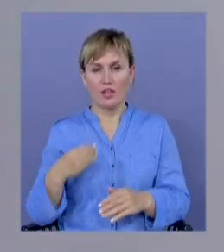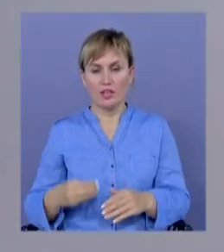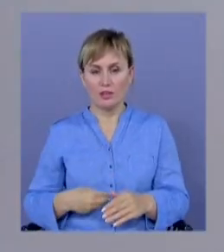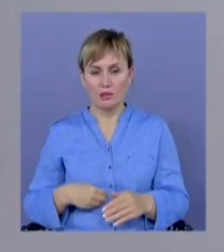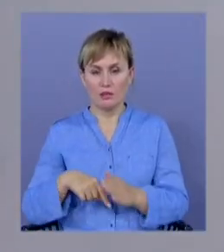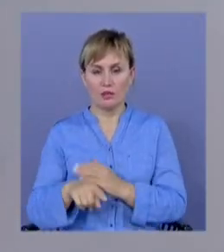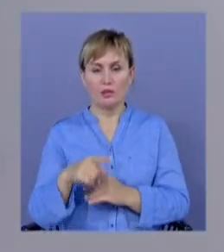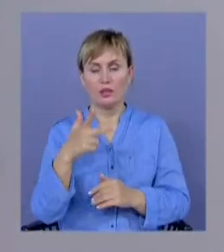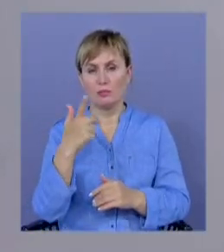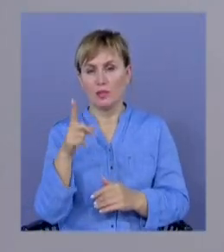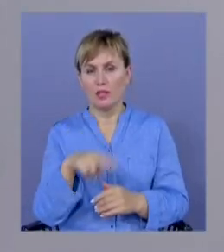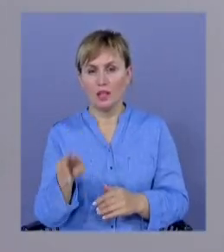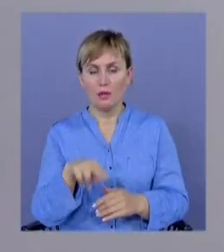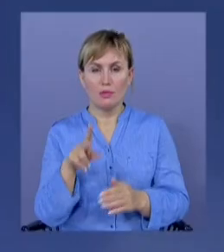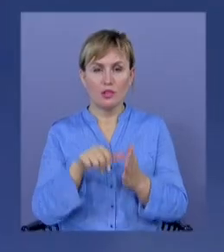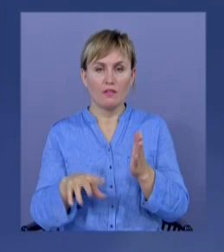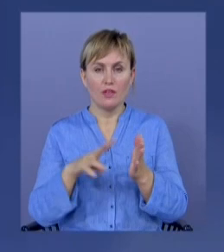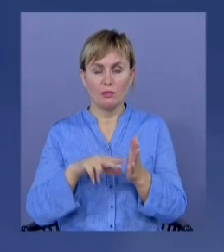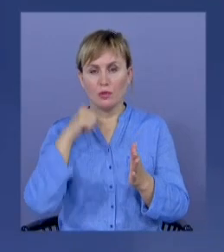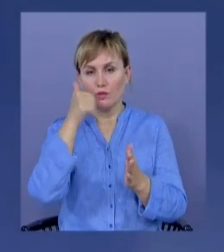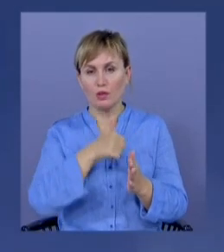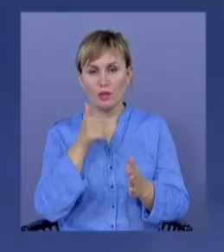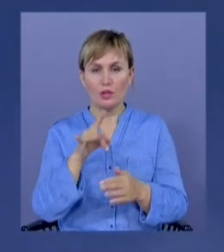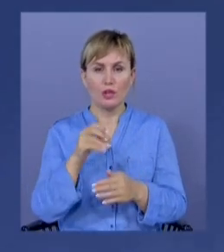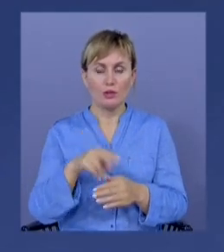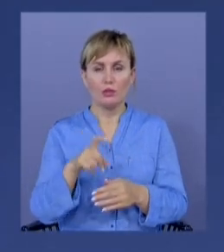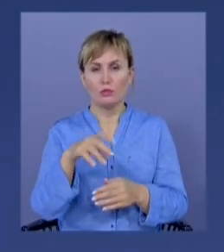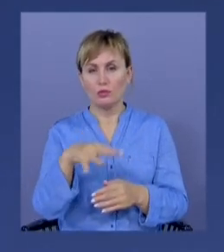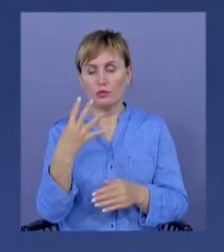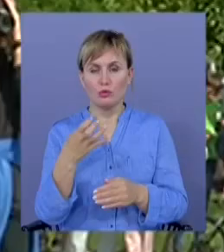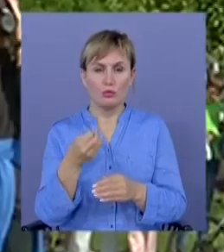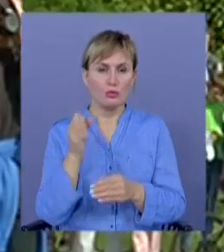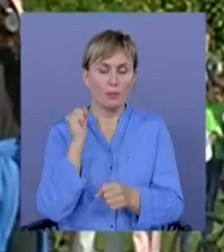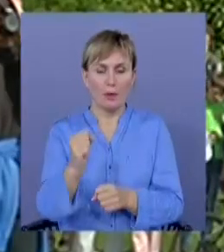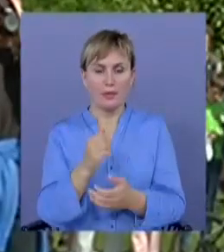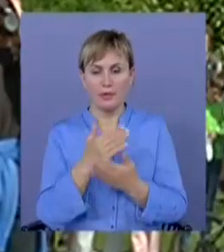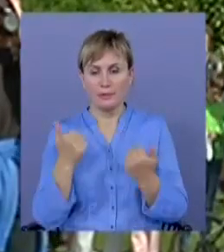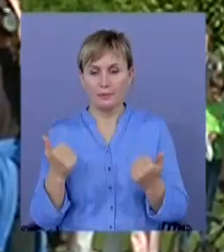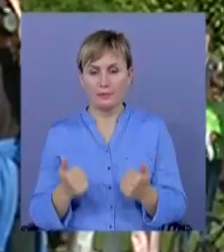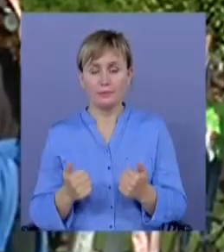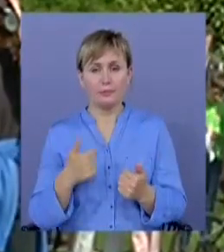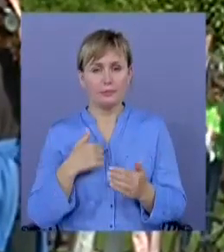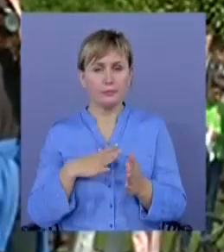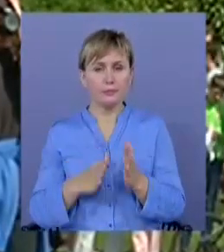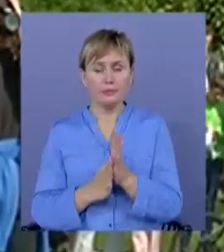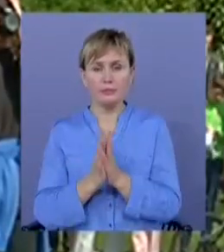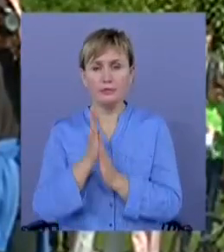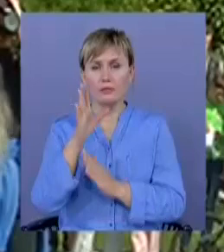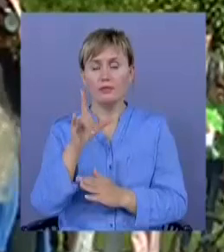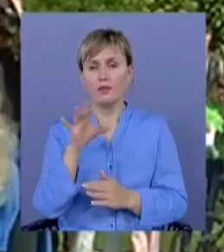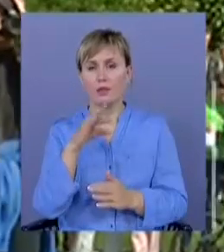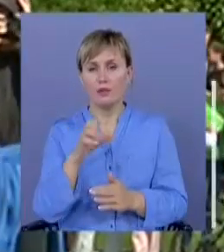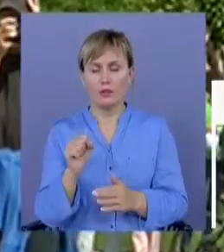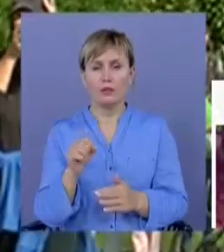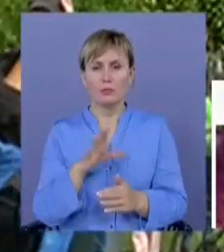«Конкорда» 31 декабря 1968-го. Рекорды Ту-144 еще не побиты. Он ведь летал на высоте, где никакие самолеты не летают,